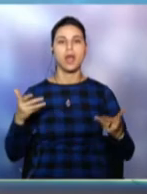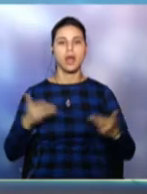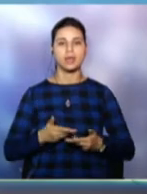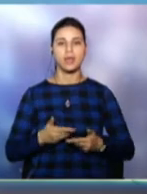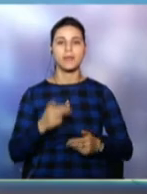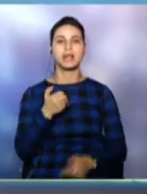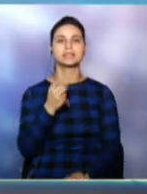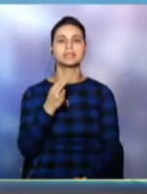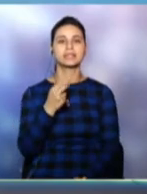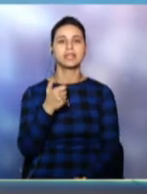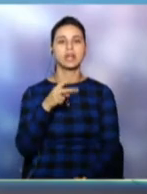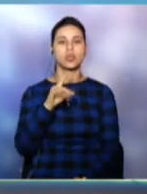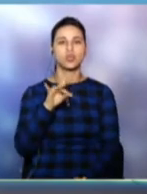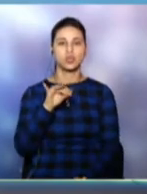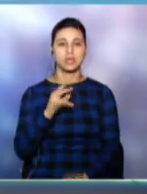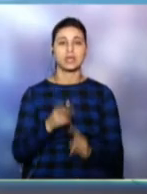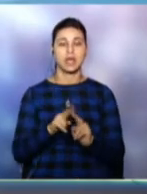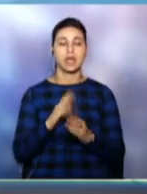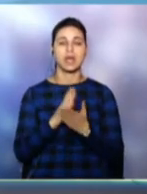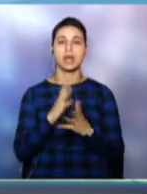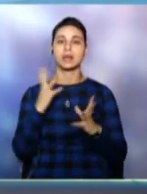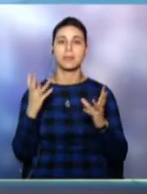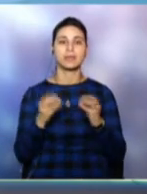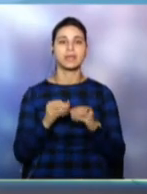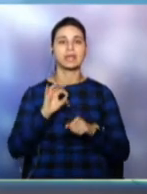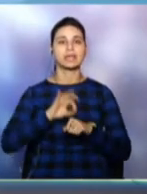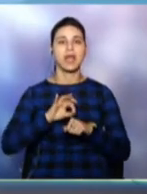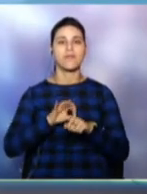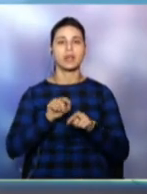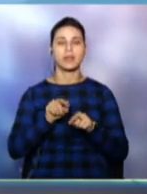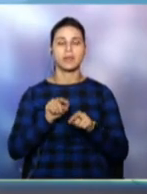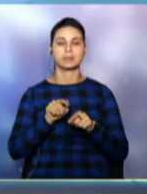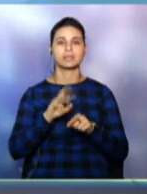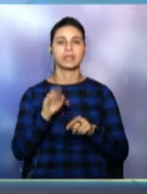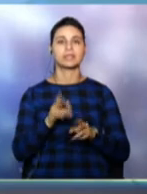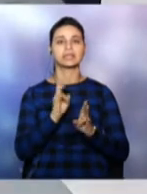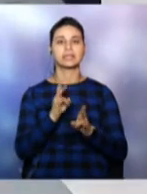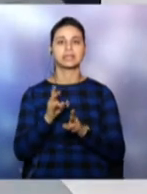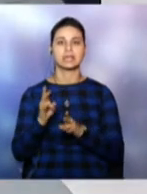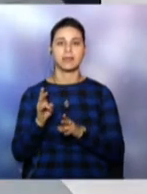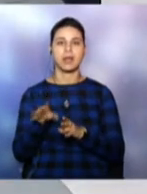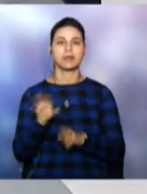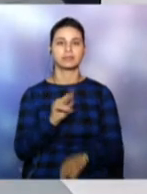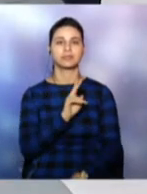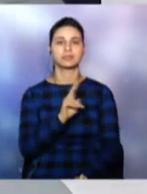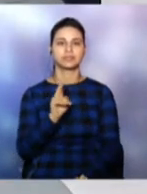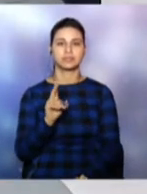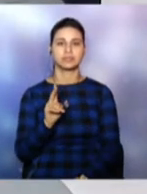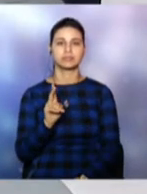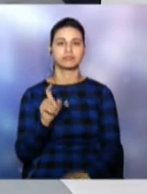წყლოვანი დაავადების შემთხვევაში ეს არის მთელი რიგი დაავადებებისა და დაზიანებებისა, ან მიდრეკილებისა